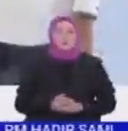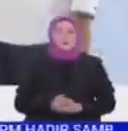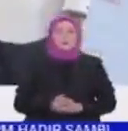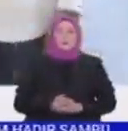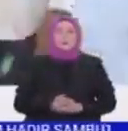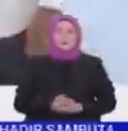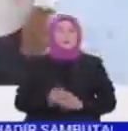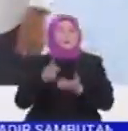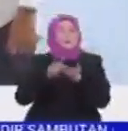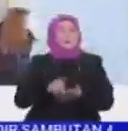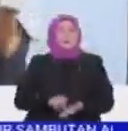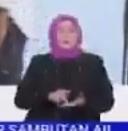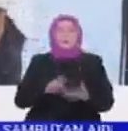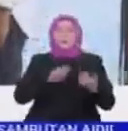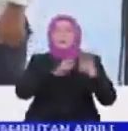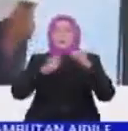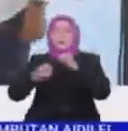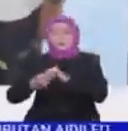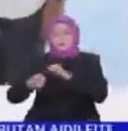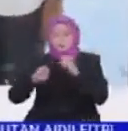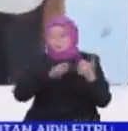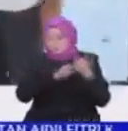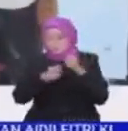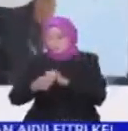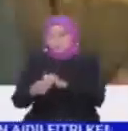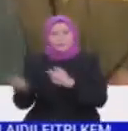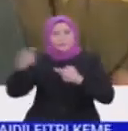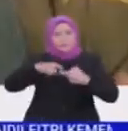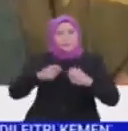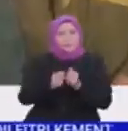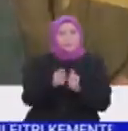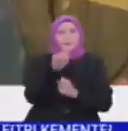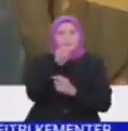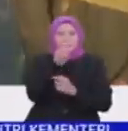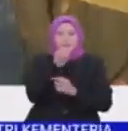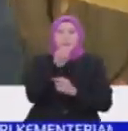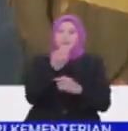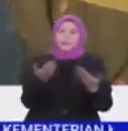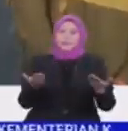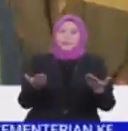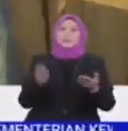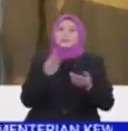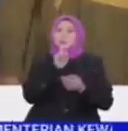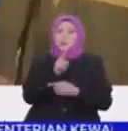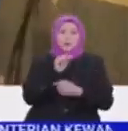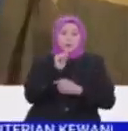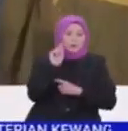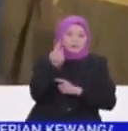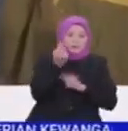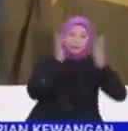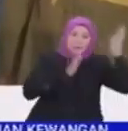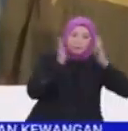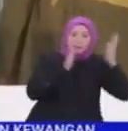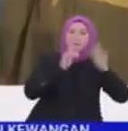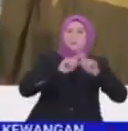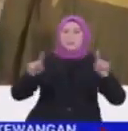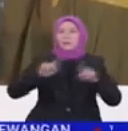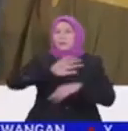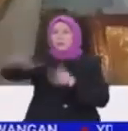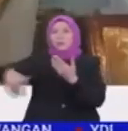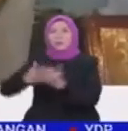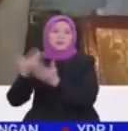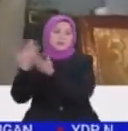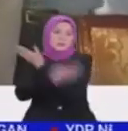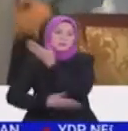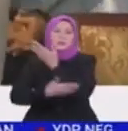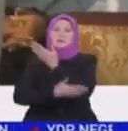Jelasnya, kesan terhadap konflik atau krisis berkaitan makanan ini bukan sahaja dirasai Malaysia, tetapi hampir semua